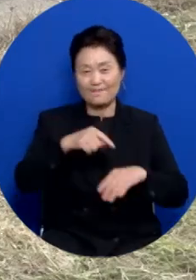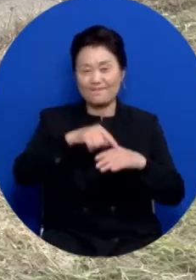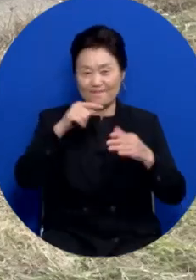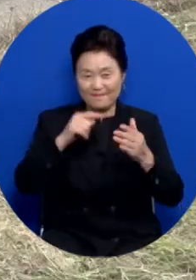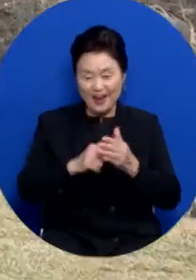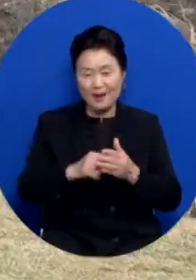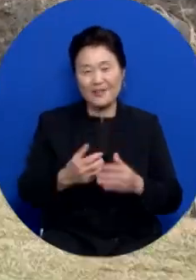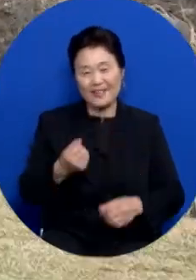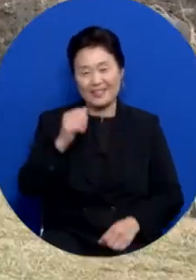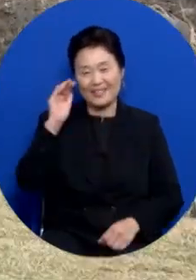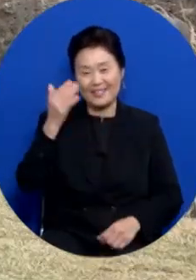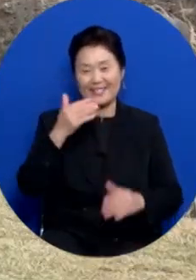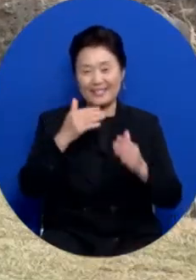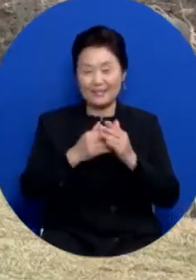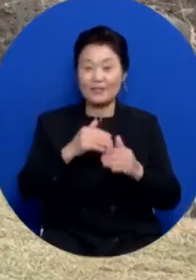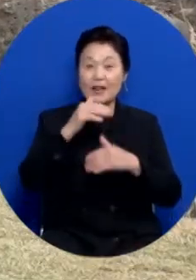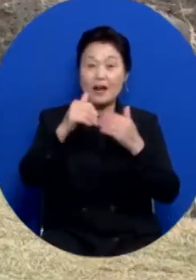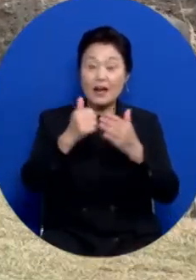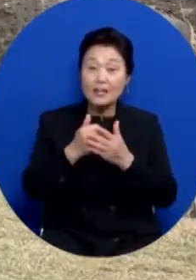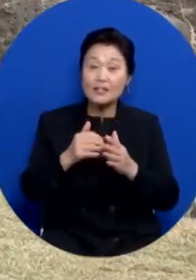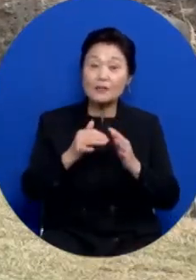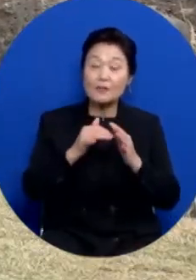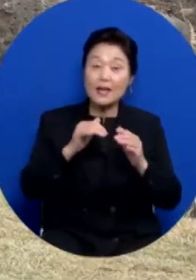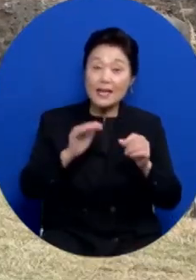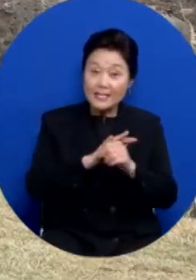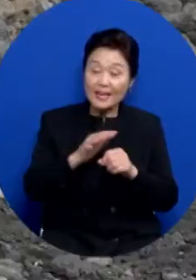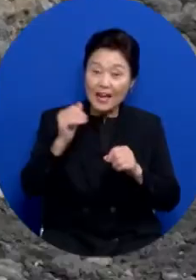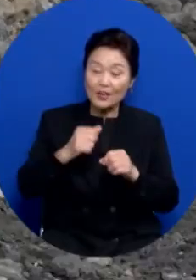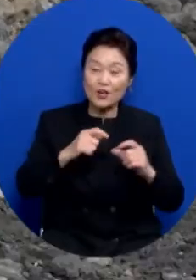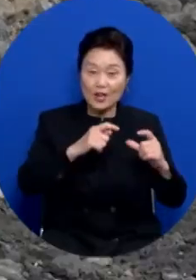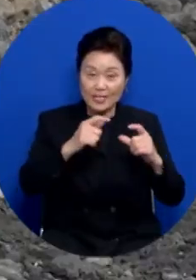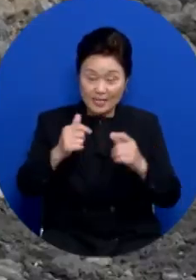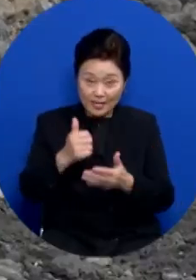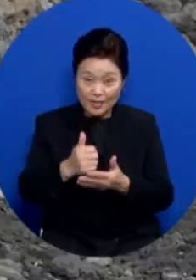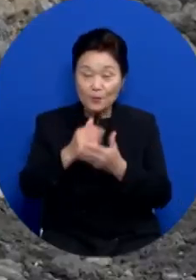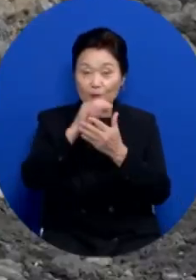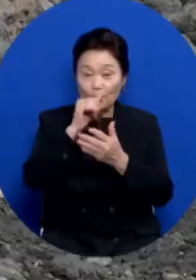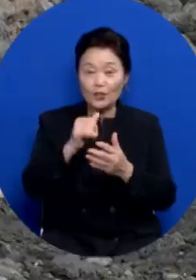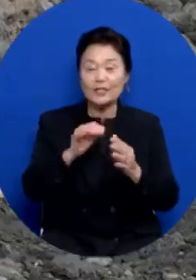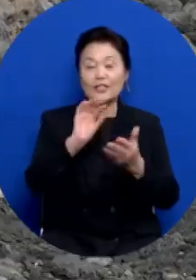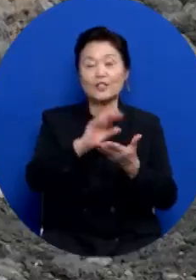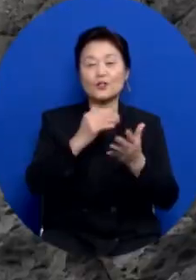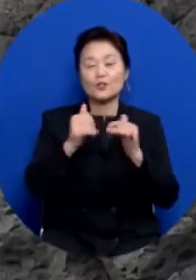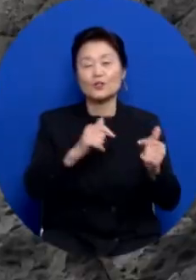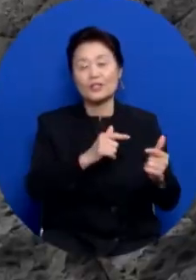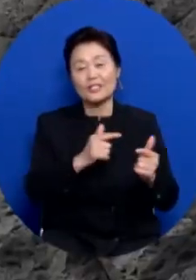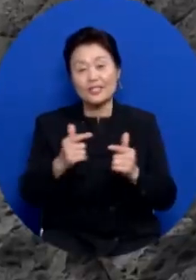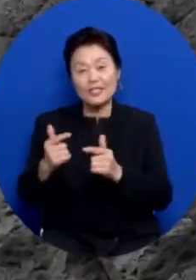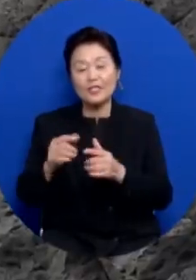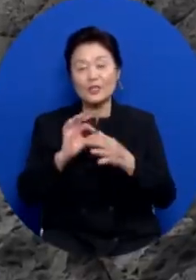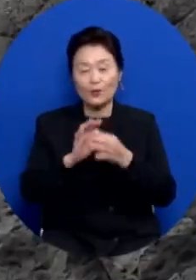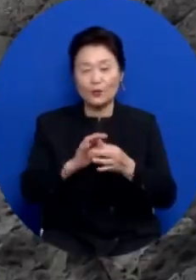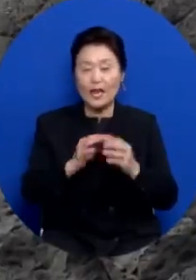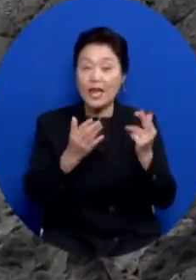느끼게 되었습니다. 하나님의 사랑으로 지역을 섬기는 제주의 그리스도인들을 통해 제주가